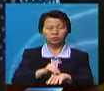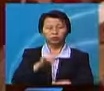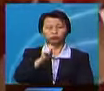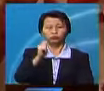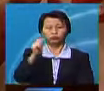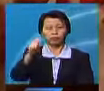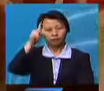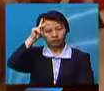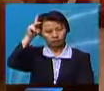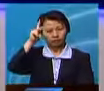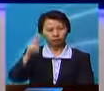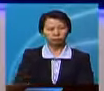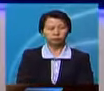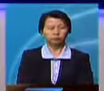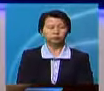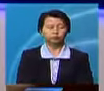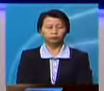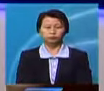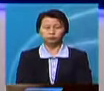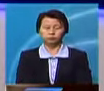Tumpat.